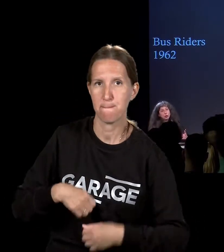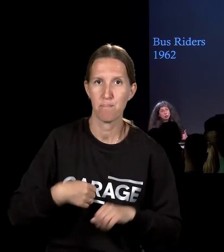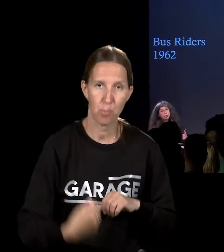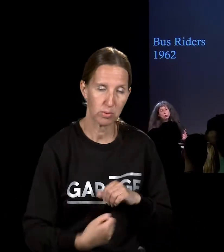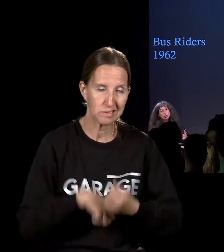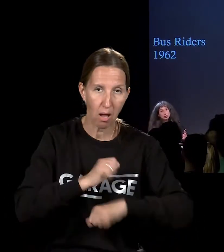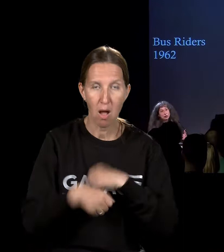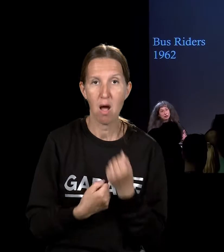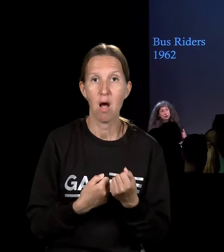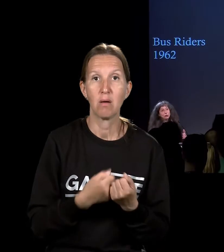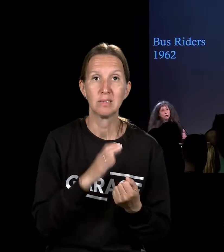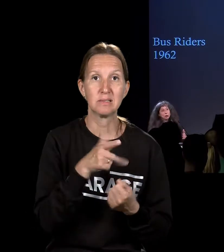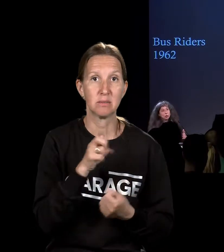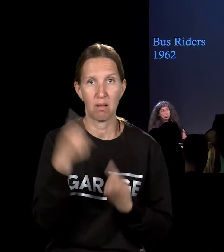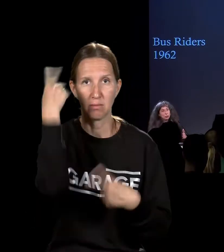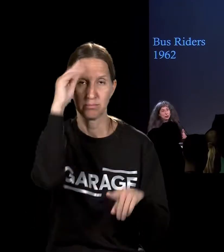создает свои скульптуры.